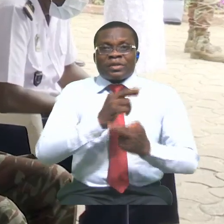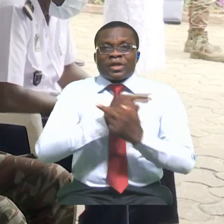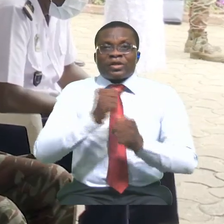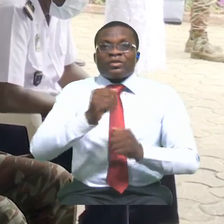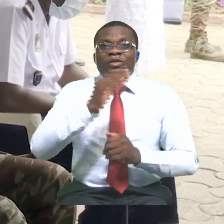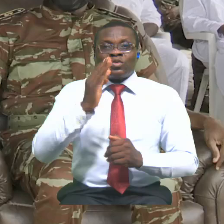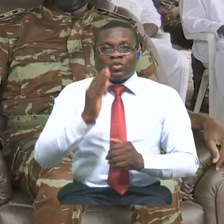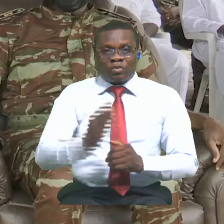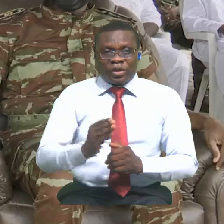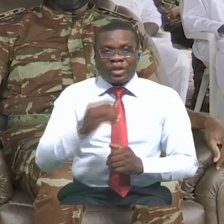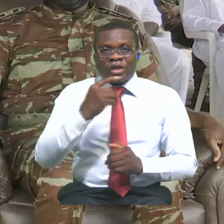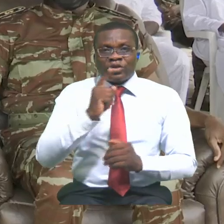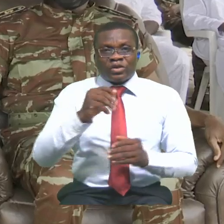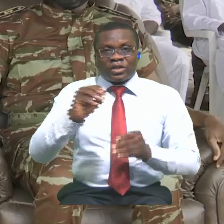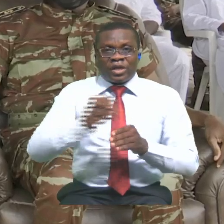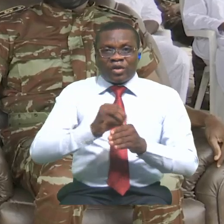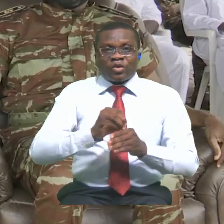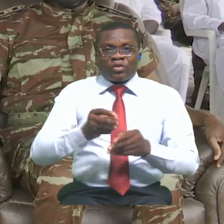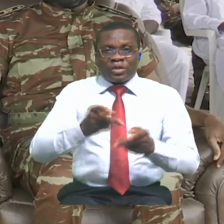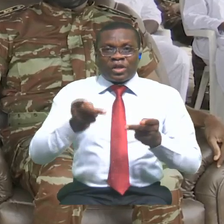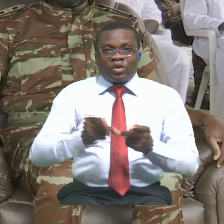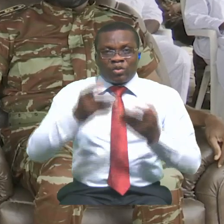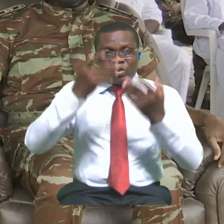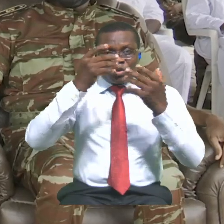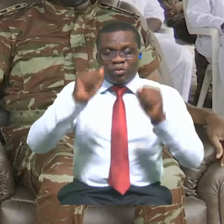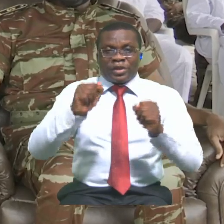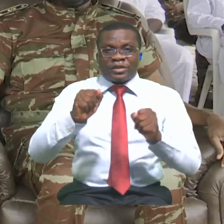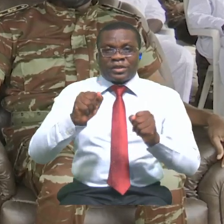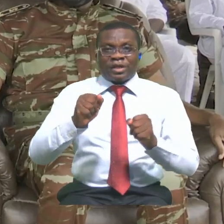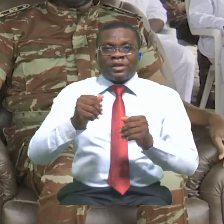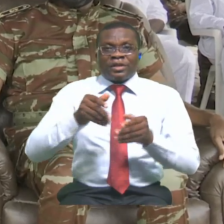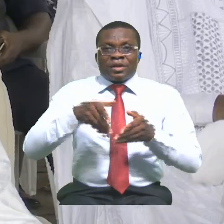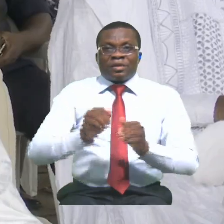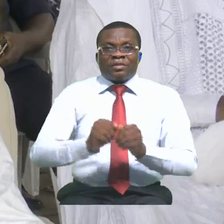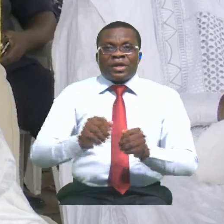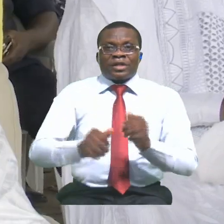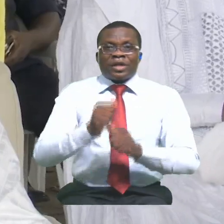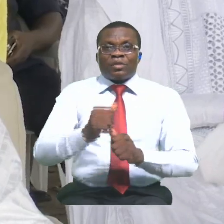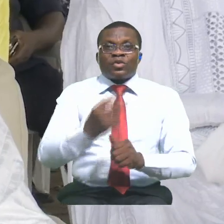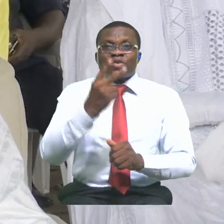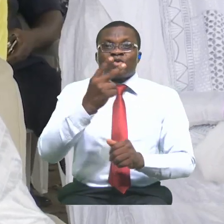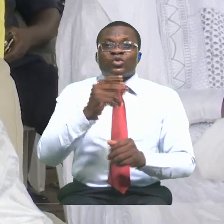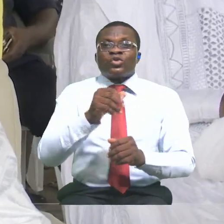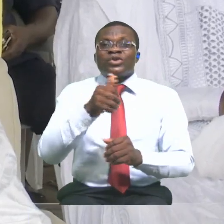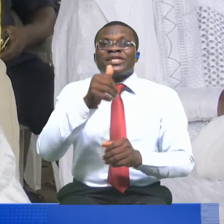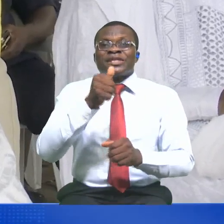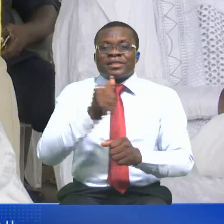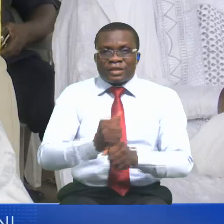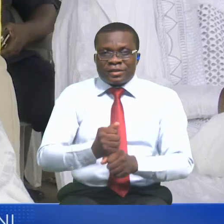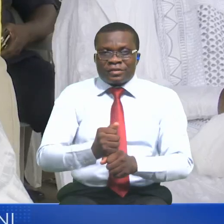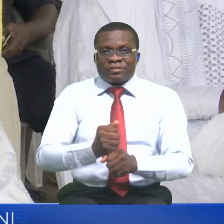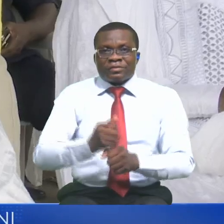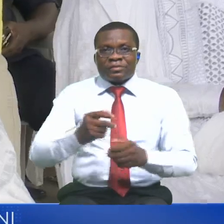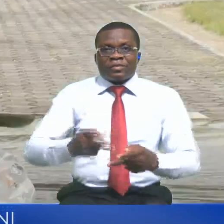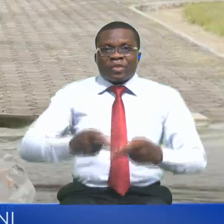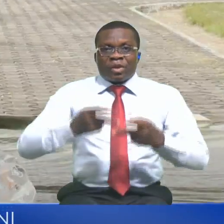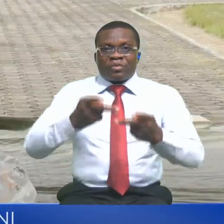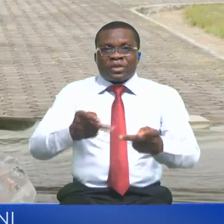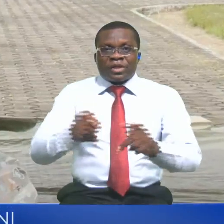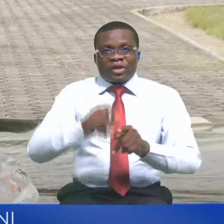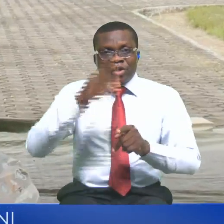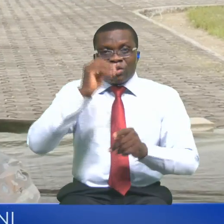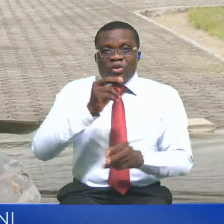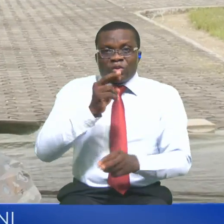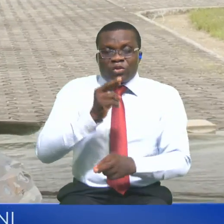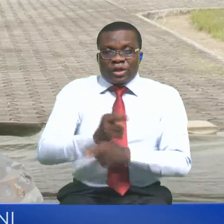Bénin, dont il a occupé le poste de président pendant plus de deux décennies. Présenté comme un homme de